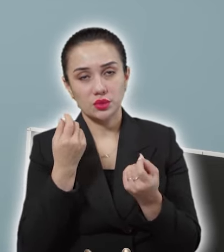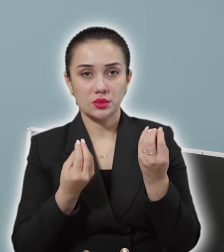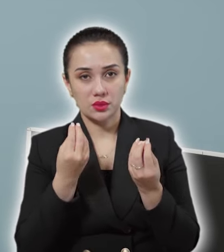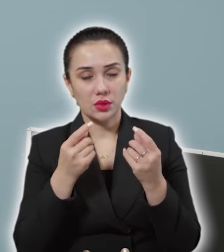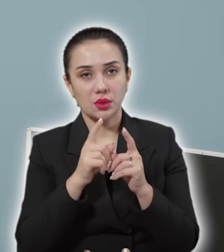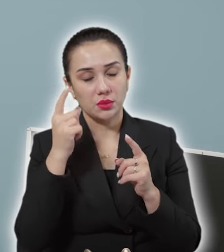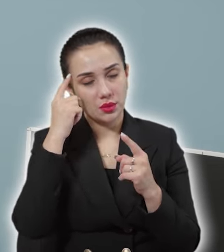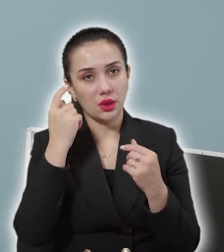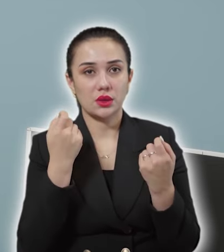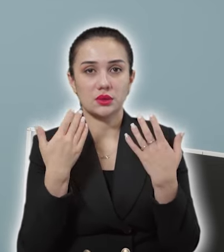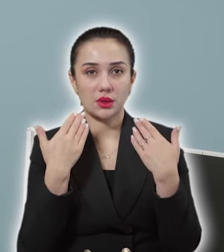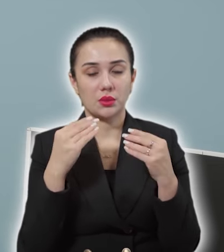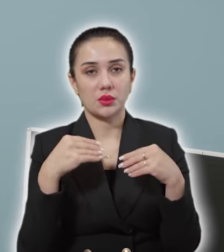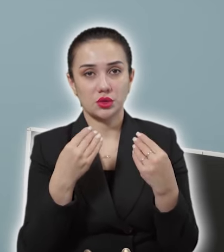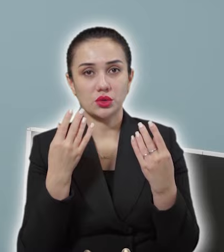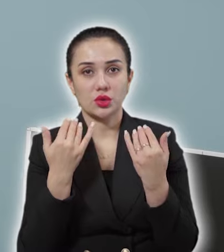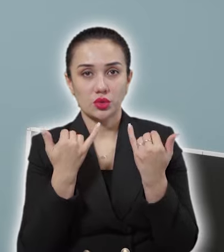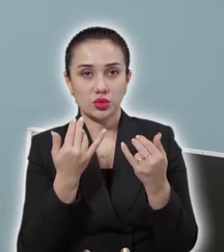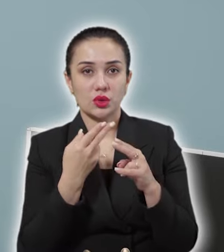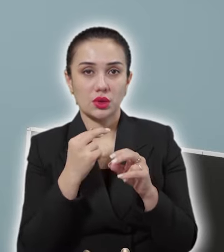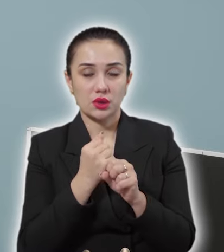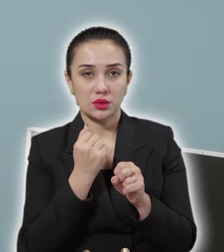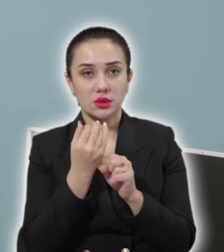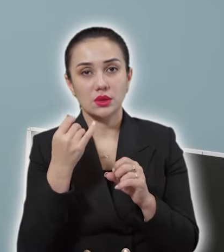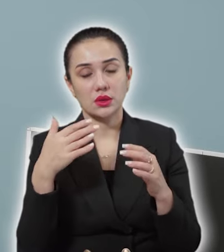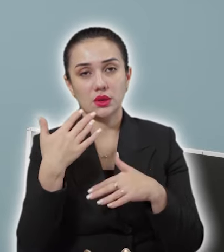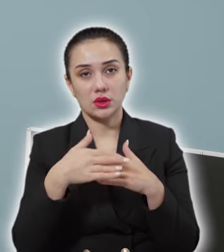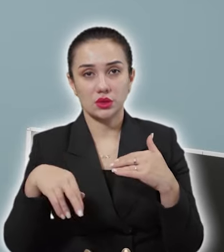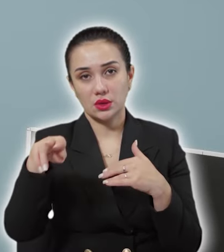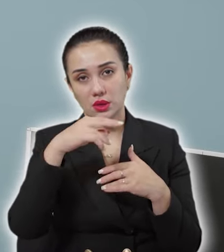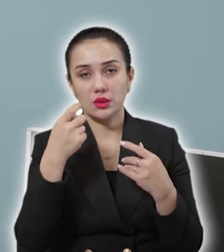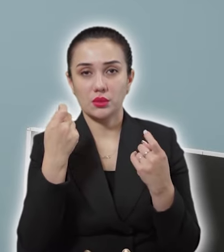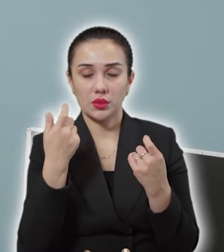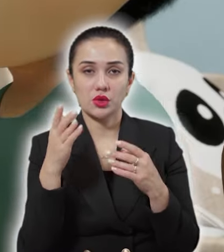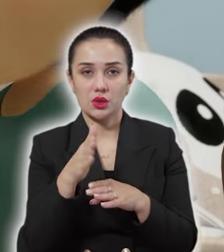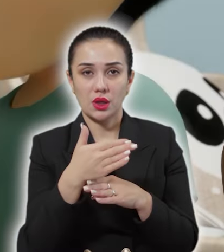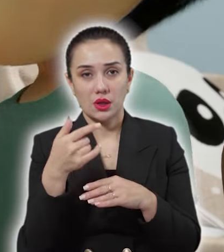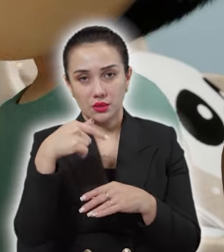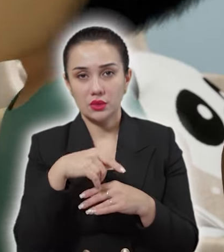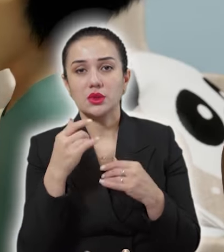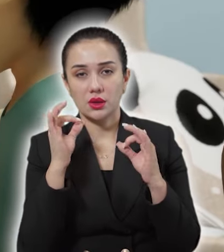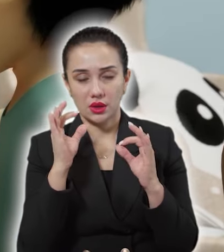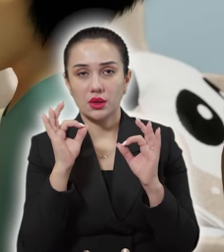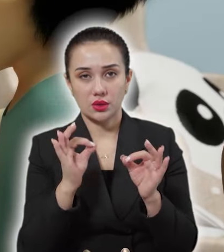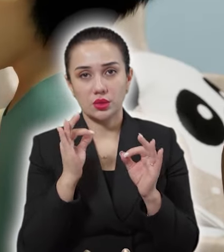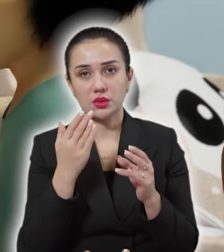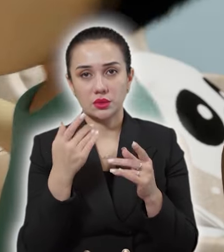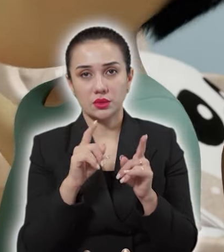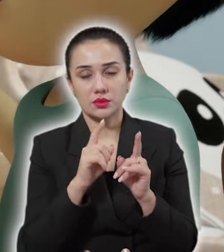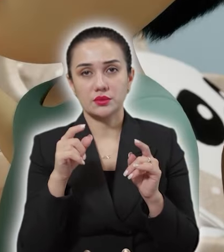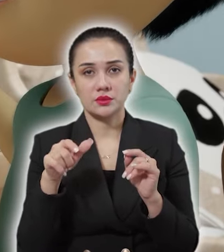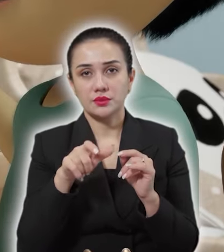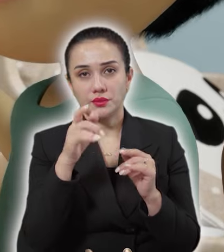O'quvchilar biroz chalg'ib, miyaga dam berishlari uchun qilinadi. Tashqariga chiqib biroz aylanib kel. Ha, to'g'ri. Shunday qilishim